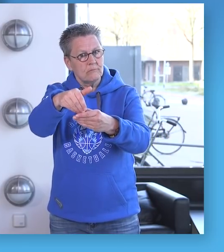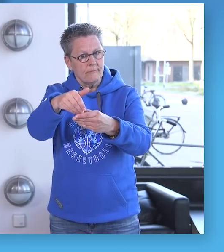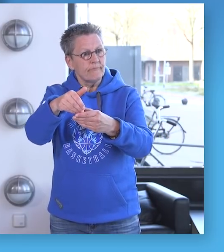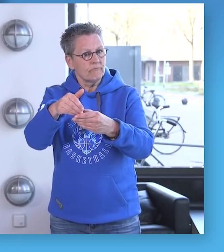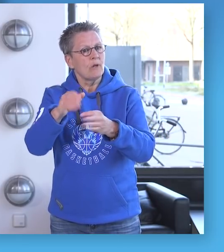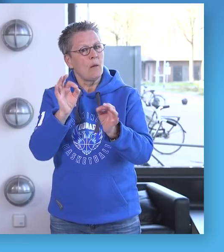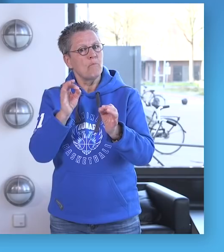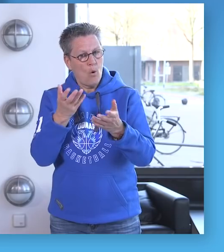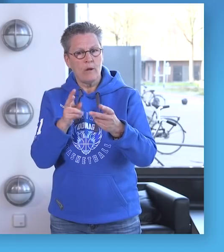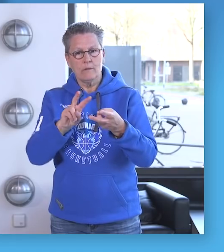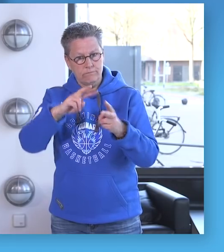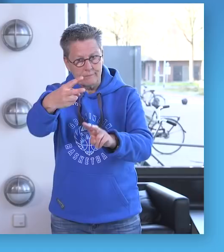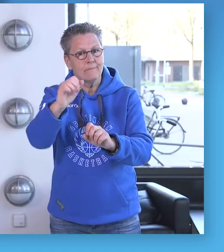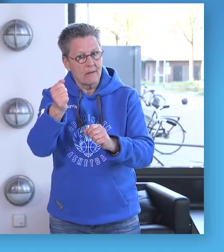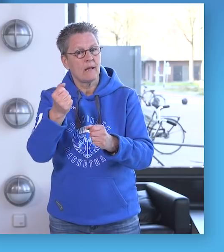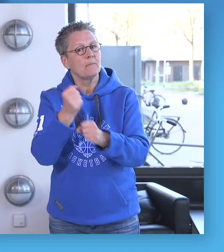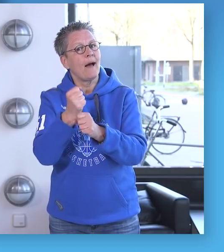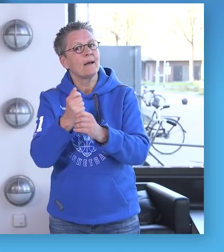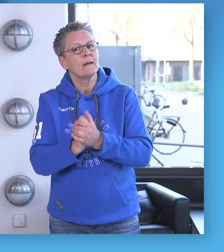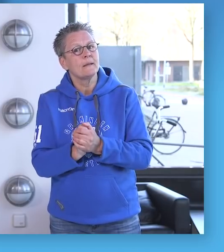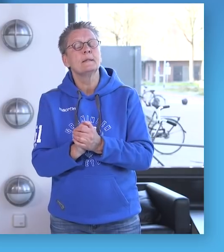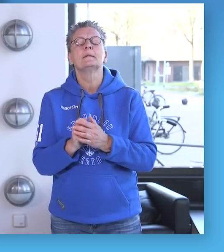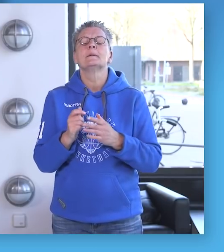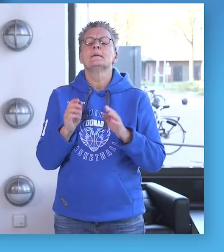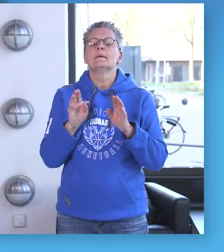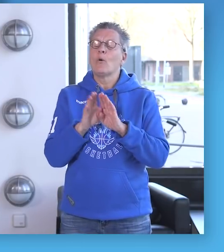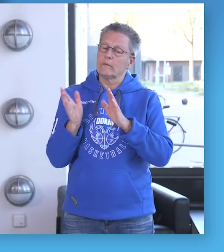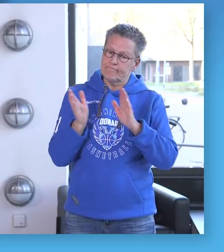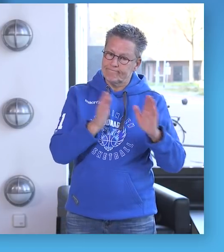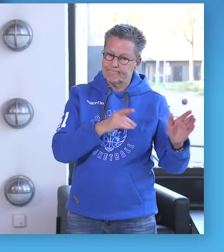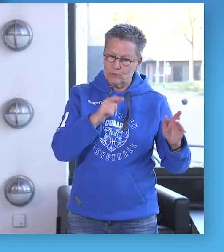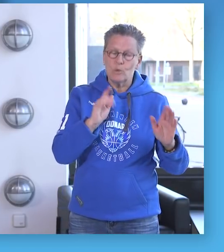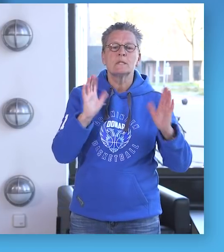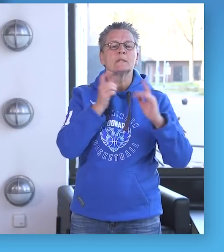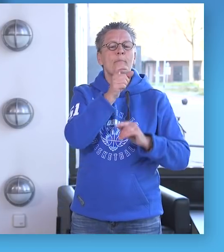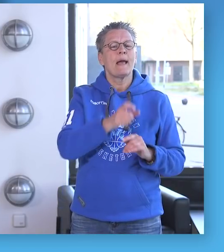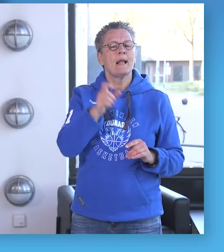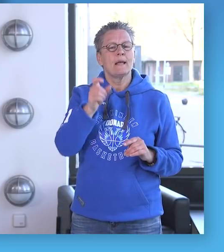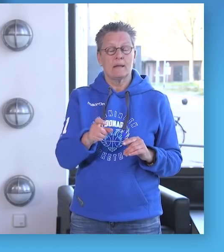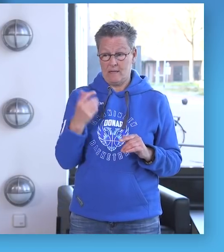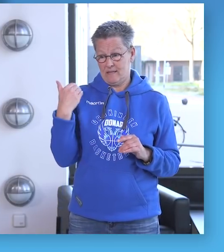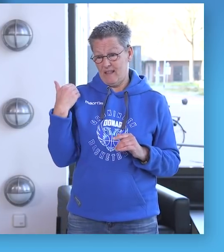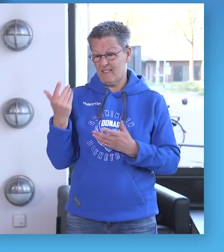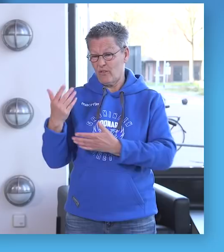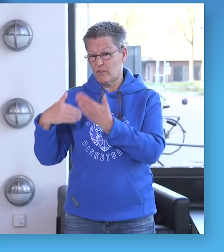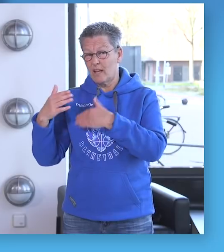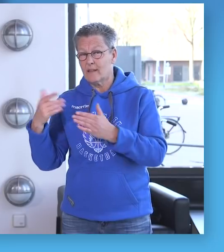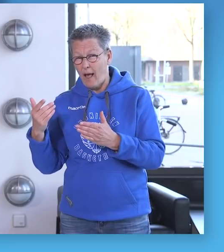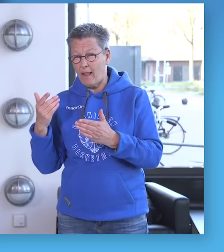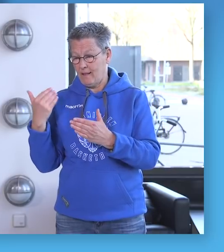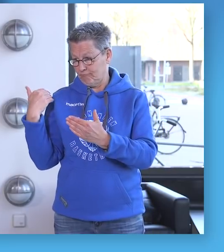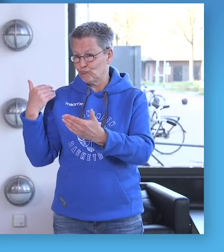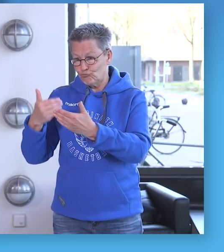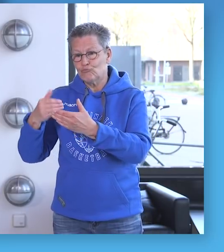een mooie stap kunnen maken. Ja. Even naar de spelers. Je vertelde net al dat je contact met ze hebt